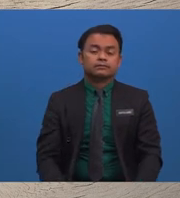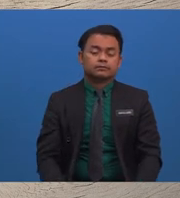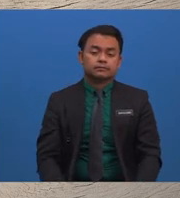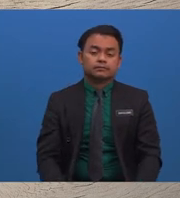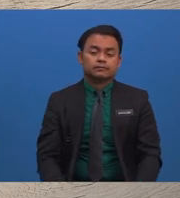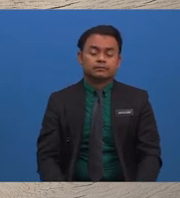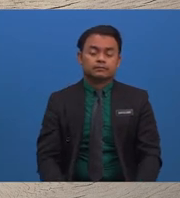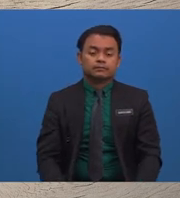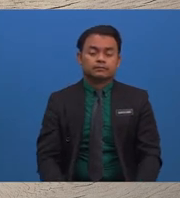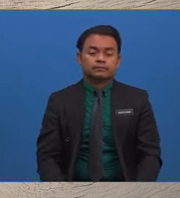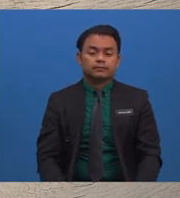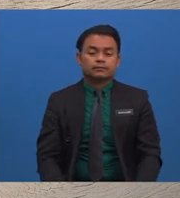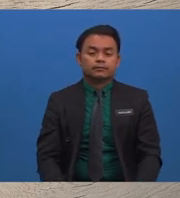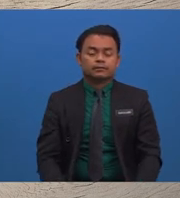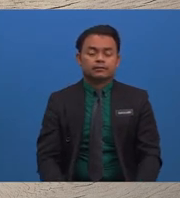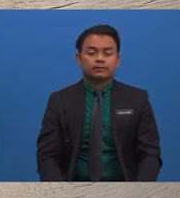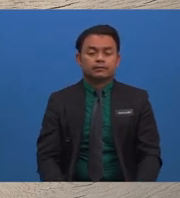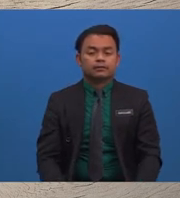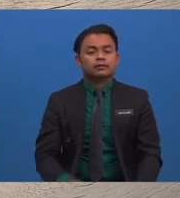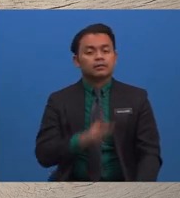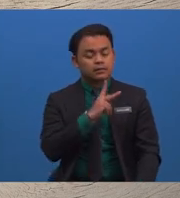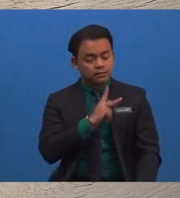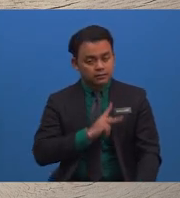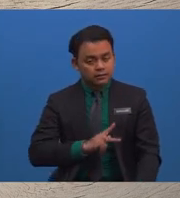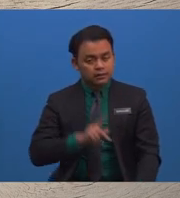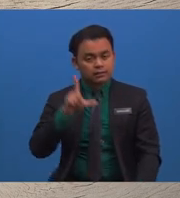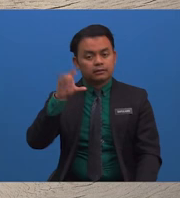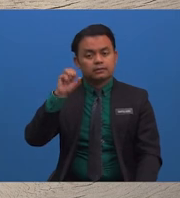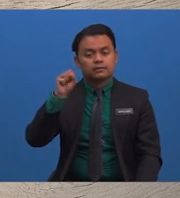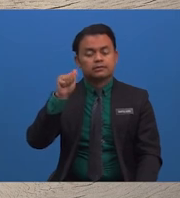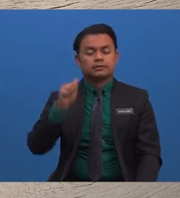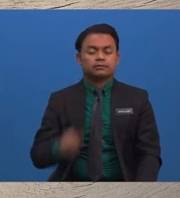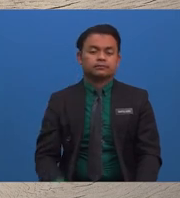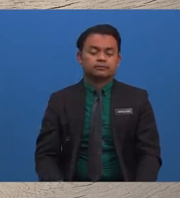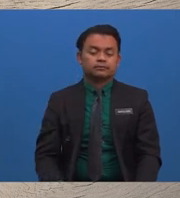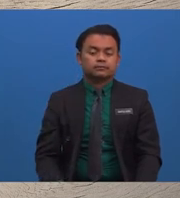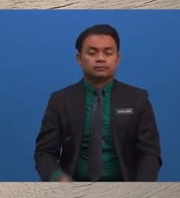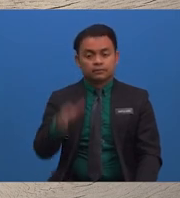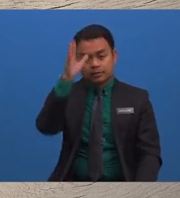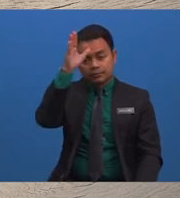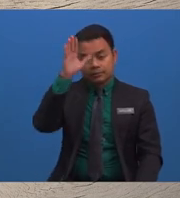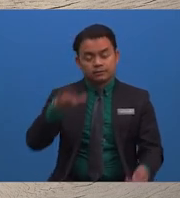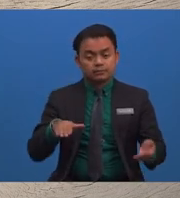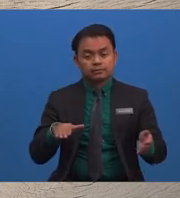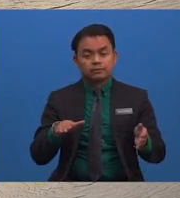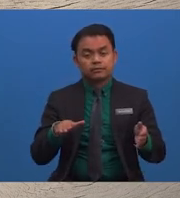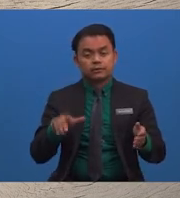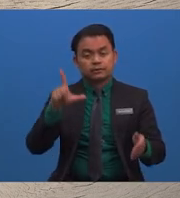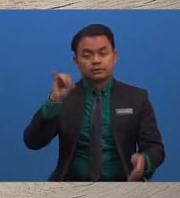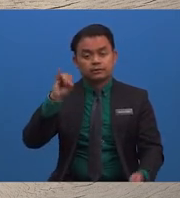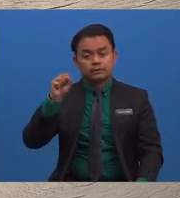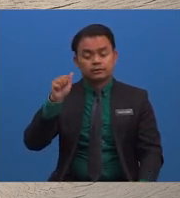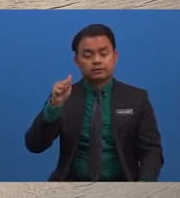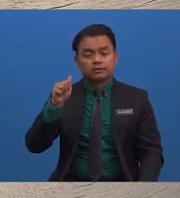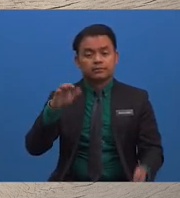Amir, kasihan melihat keadaan Lisa. Bapa Lisa meninggal dunia pada Jumaat lepas. Bapa Lisa